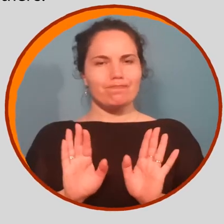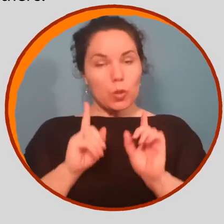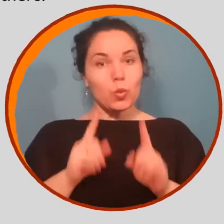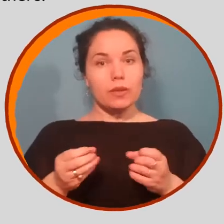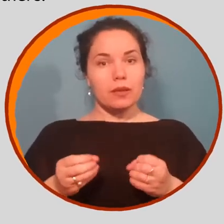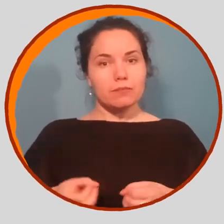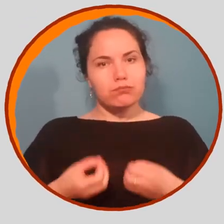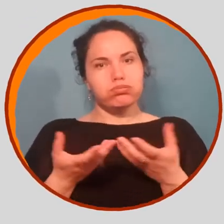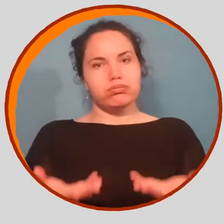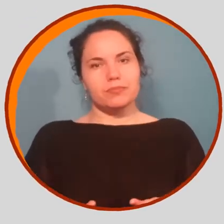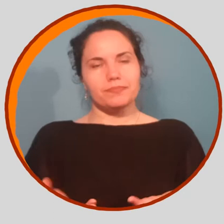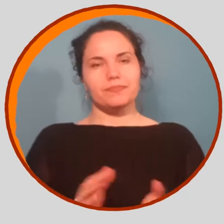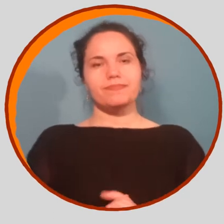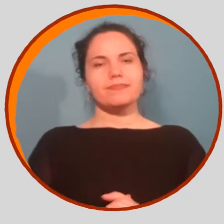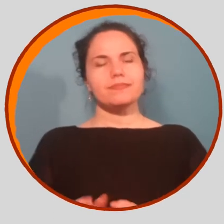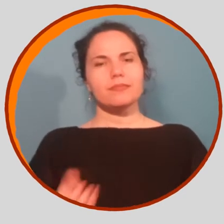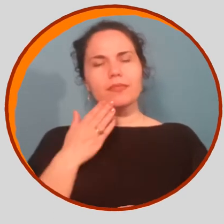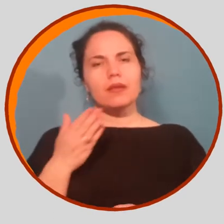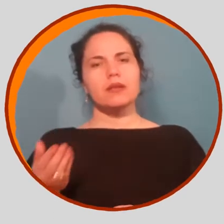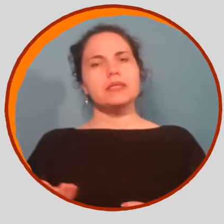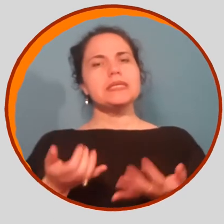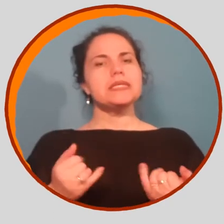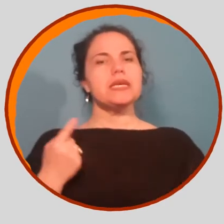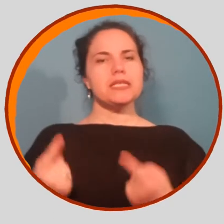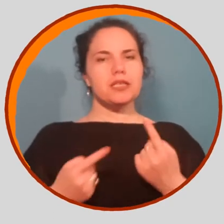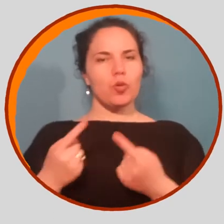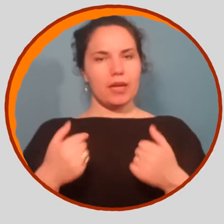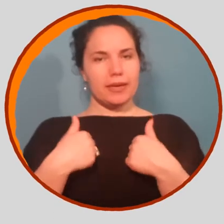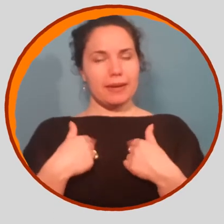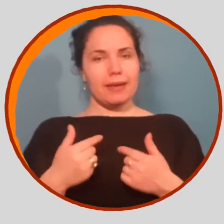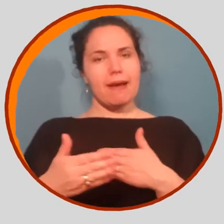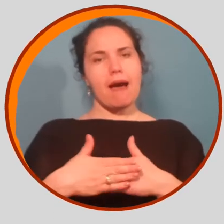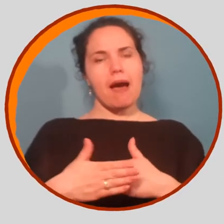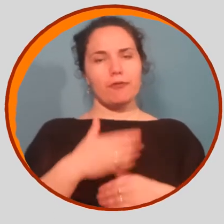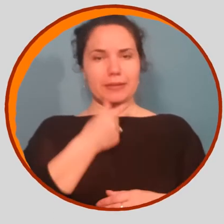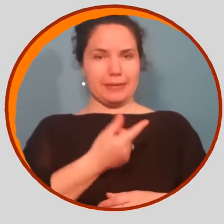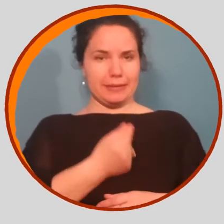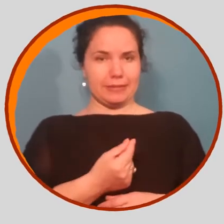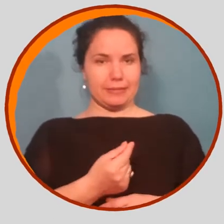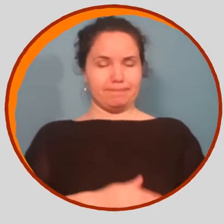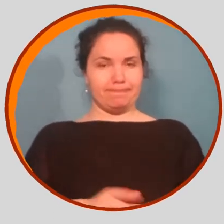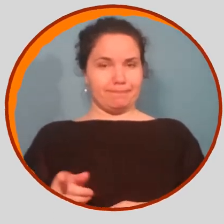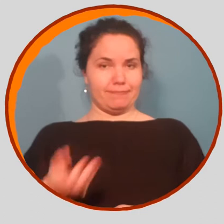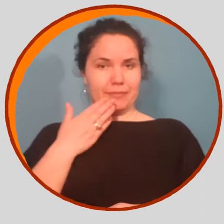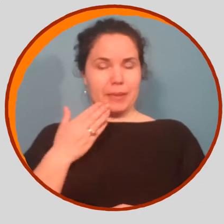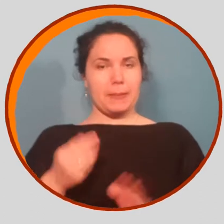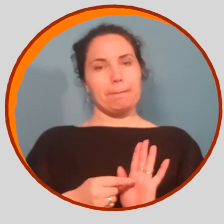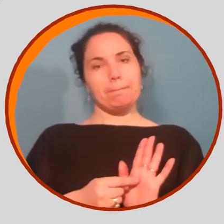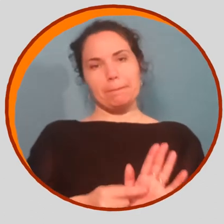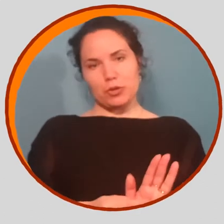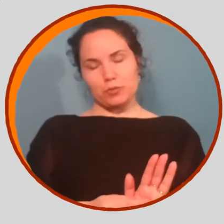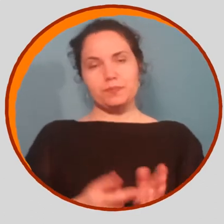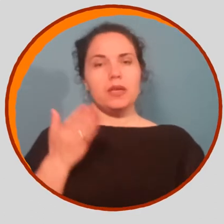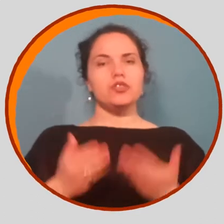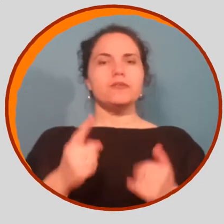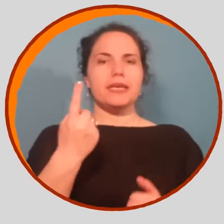të tjerët. A mund na përshkruash një situatë apo një mënyrë se si mund të qasen një fëmijëve në këto situata? Për shumë mësë një